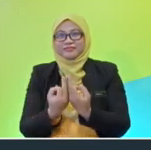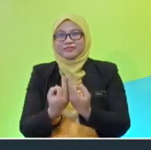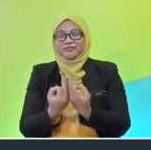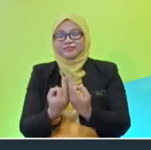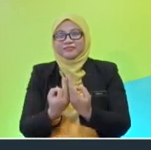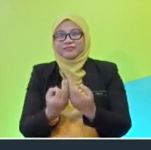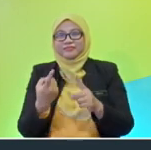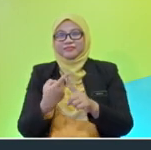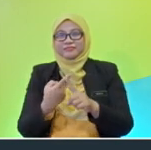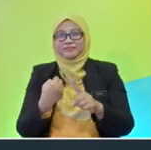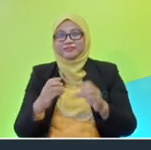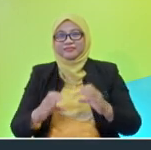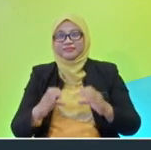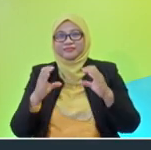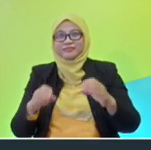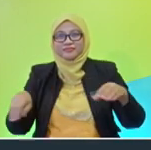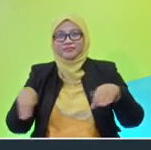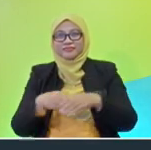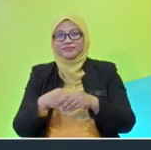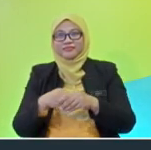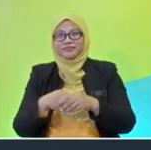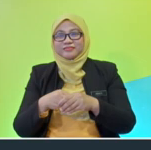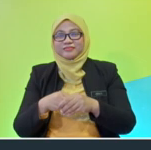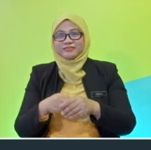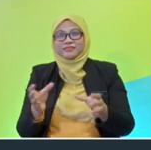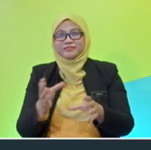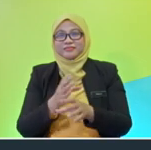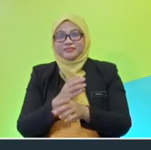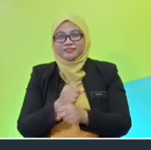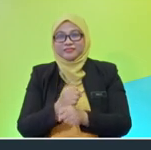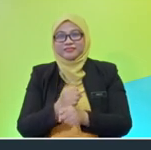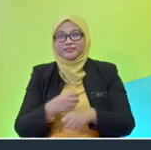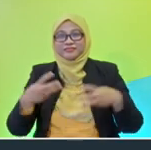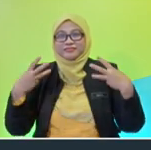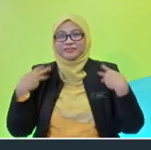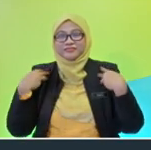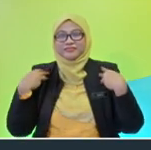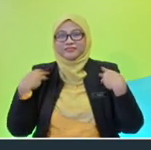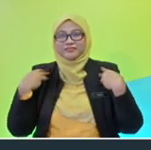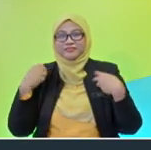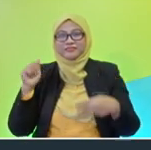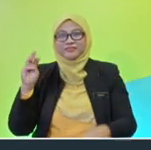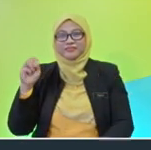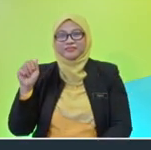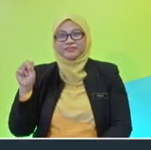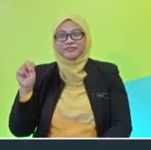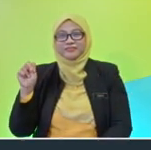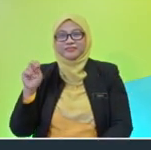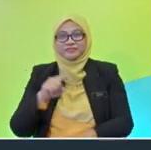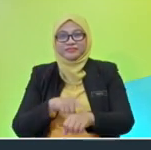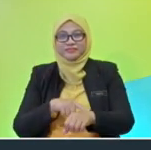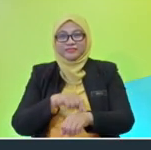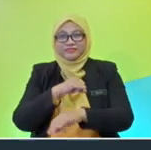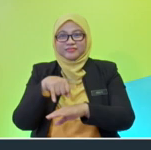hubungan ini juga dapat mewujudkan keamanan di Kepulauan Melayu Oke